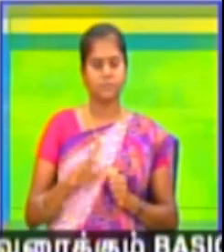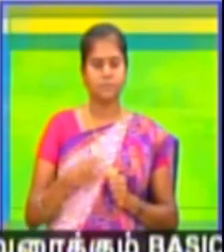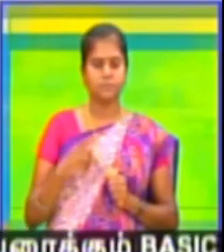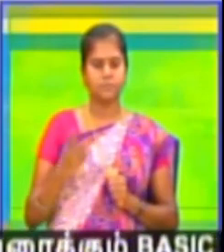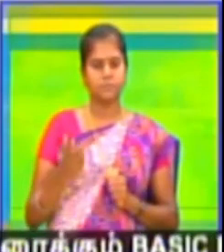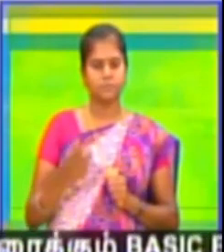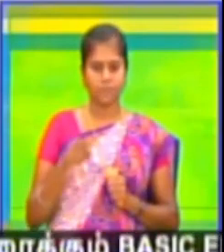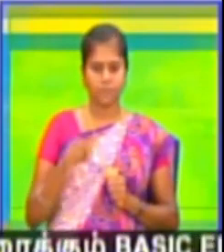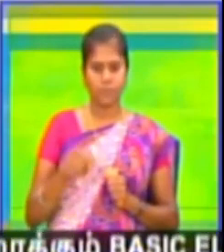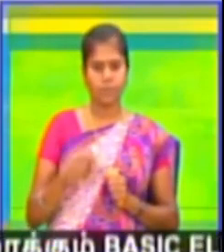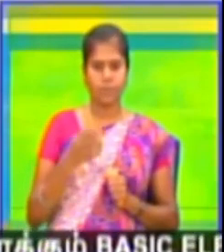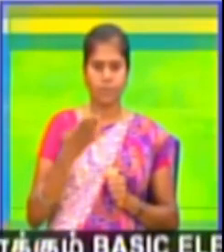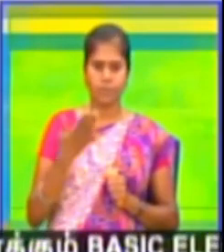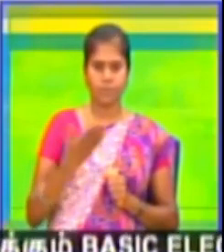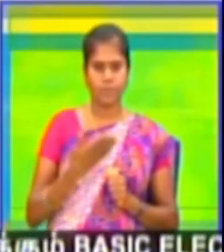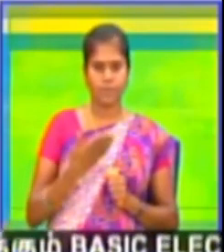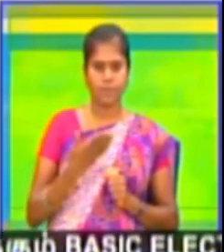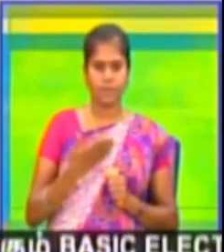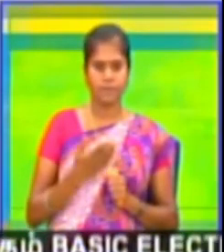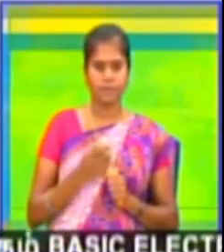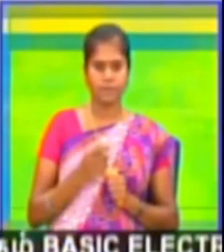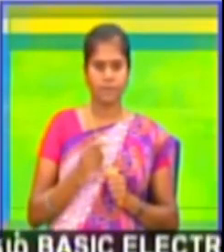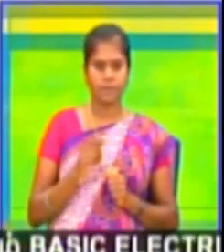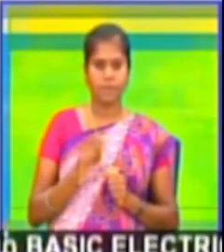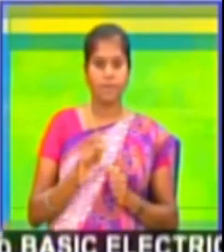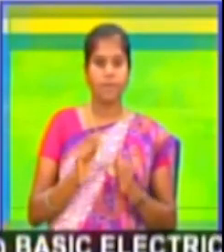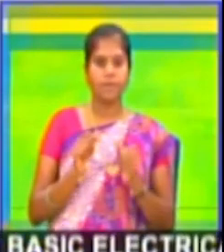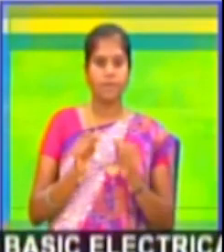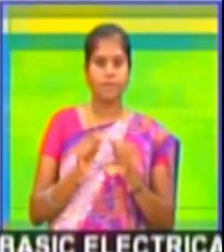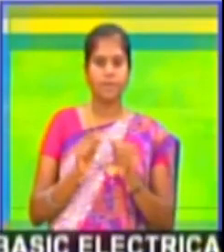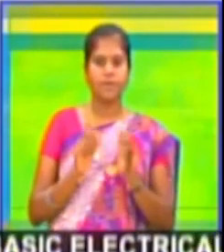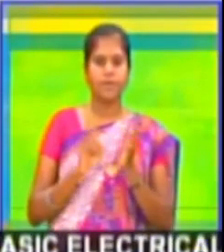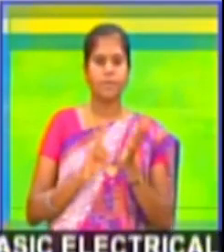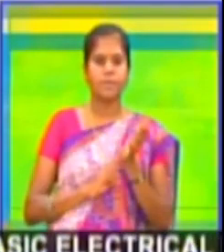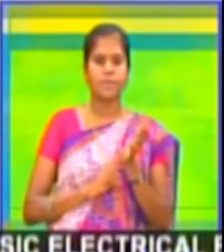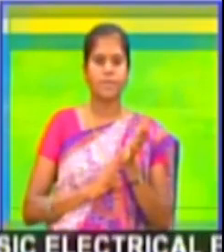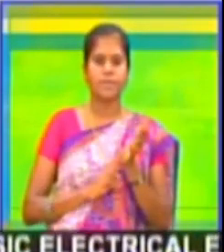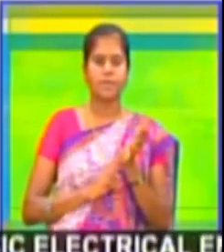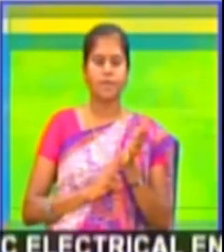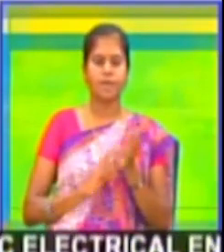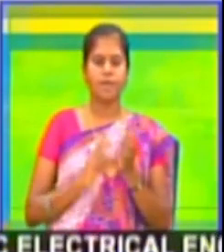நாம் தெரிஞ்சுக்கலாம். வட அமெரிக்கா